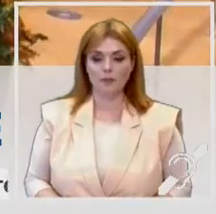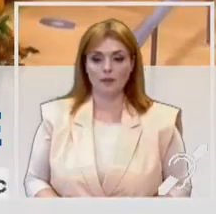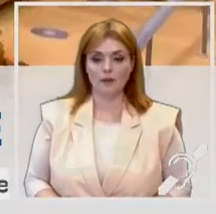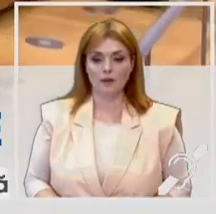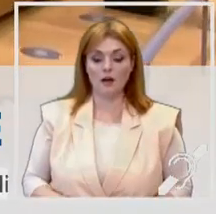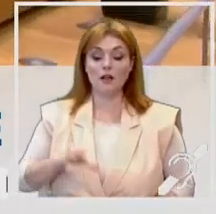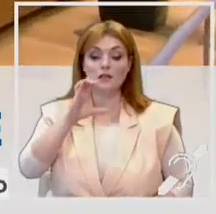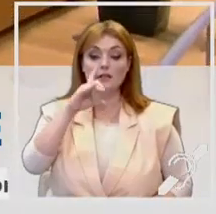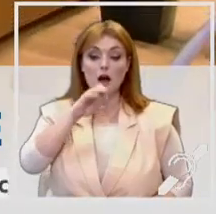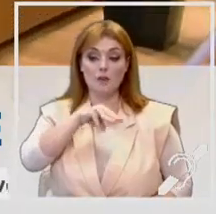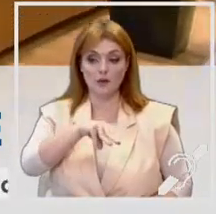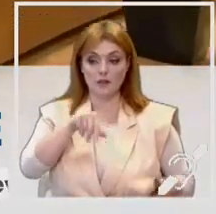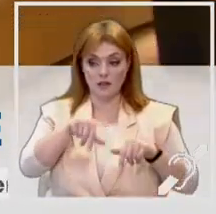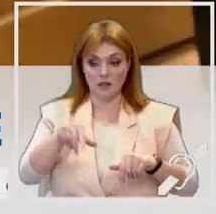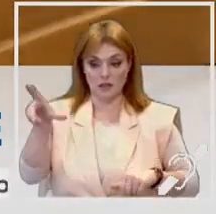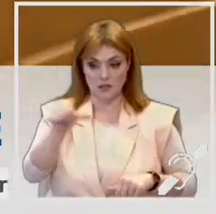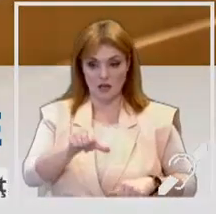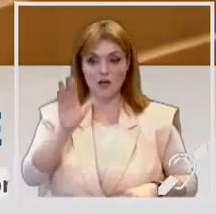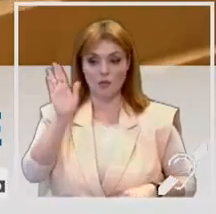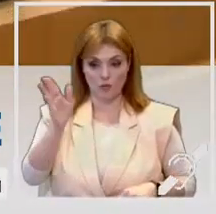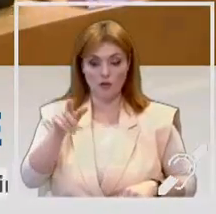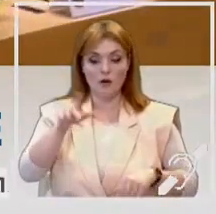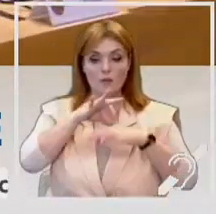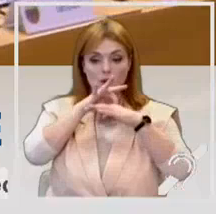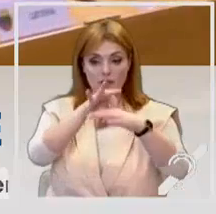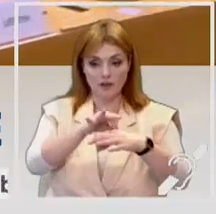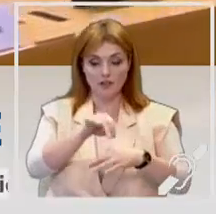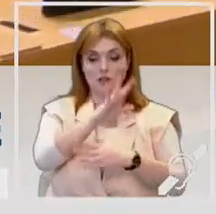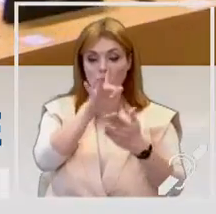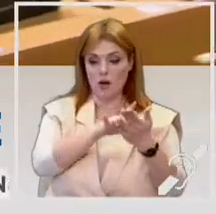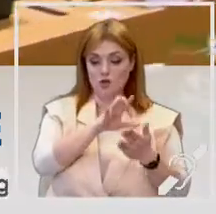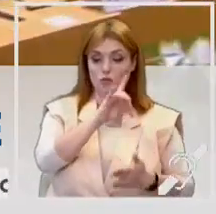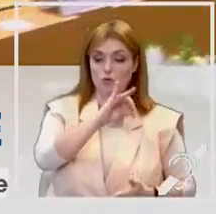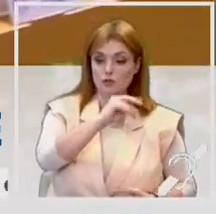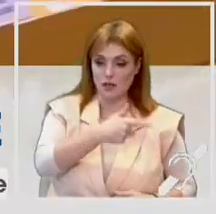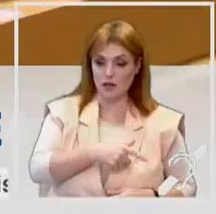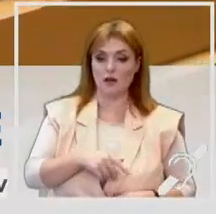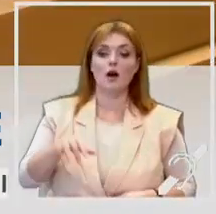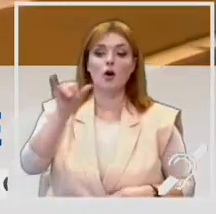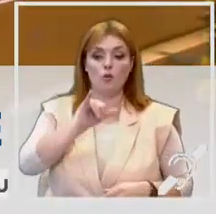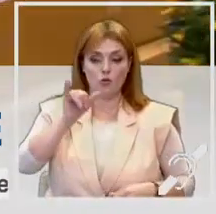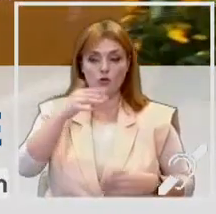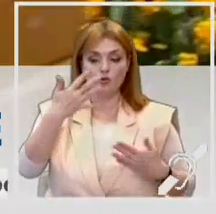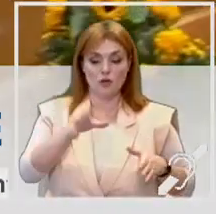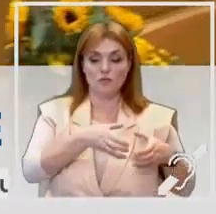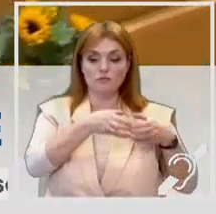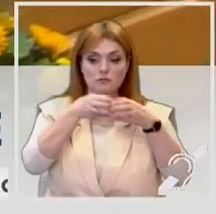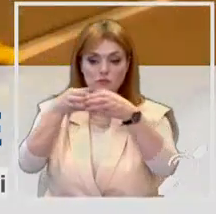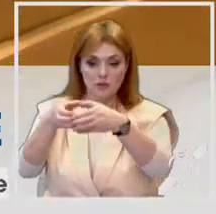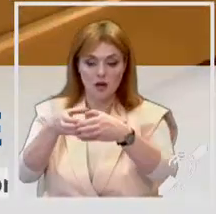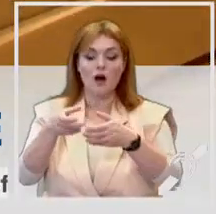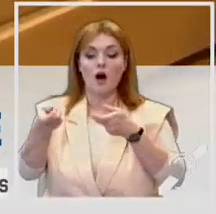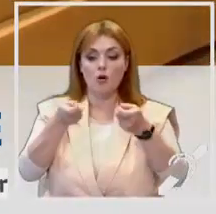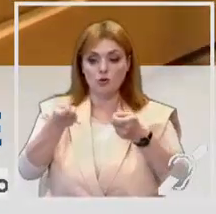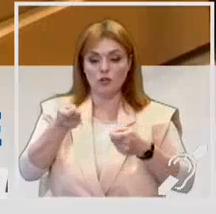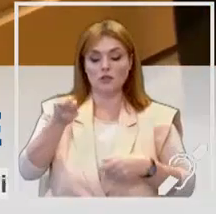La summitul din această săptămână, atât autoritățile de la Kiev, cât și cele de la Chișinău speră că liderii țărilor Uniunii Europene vor accepta deschiderea negocierilor